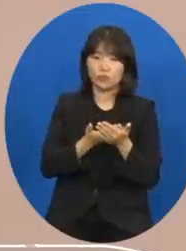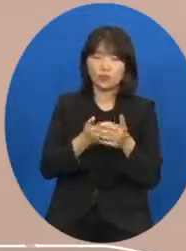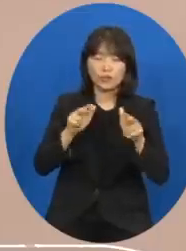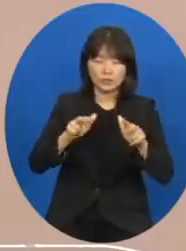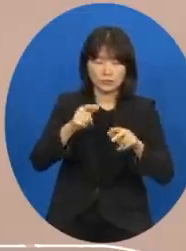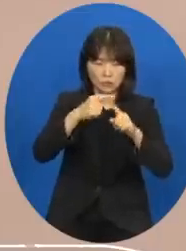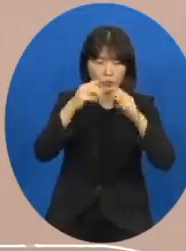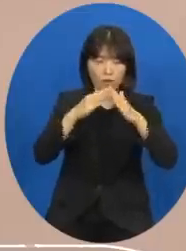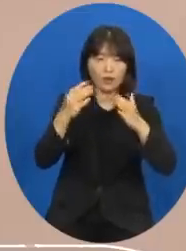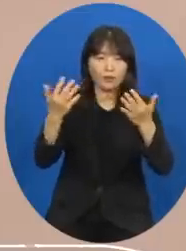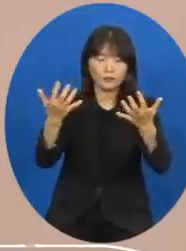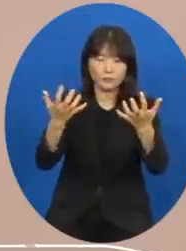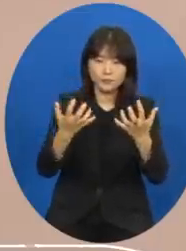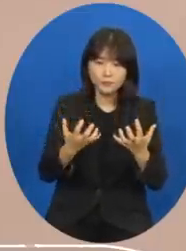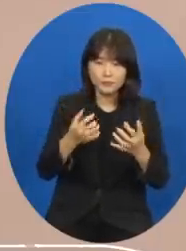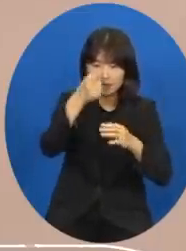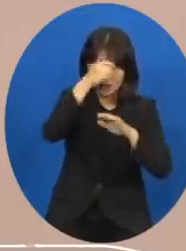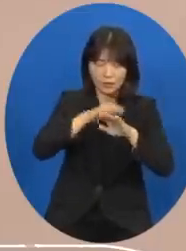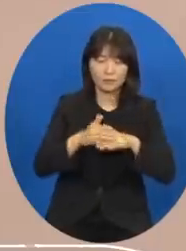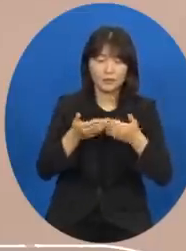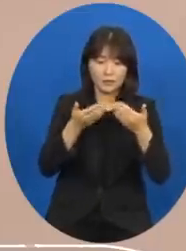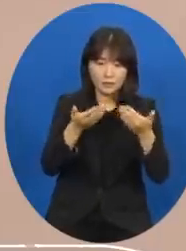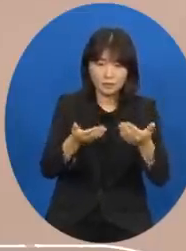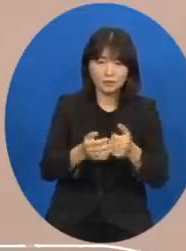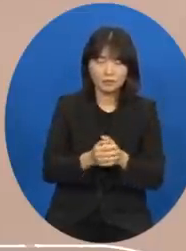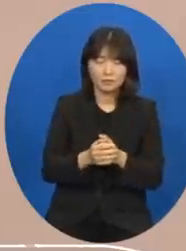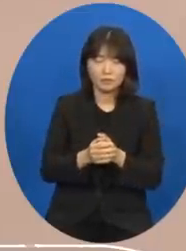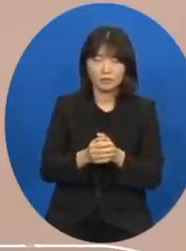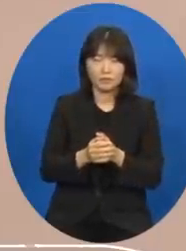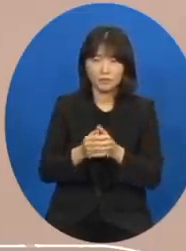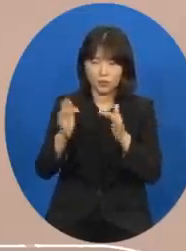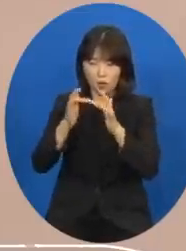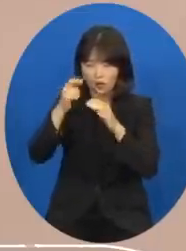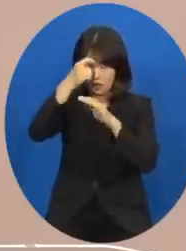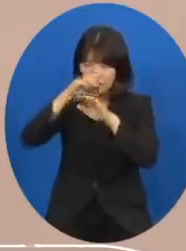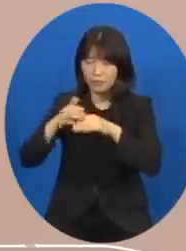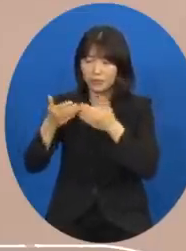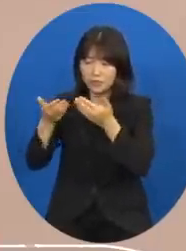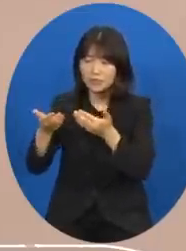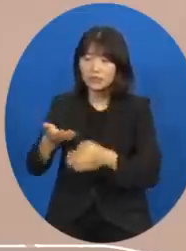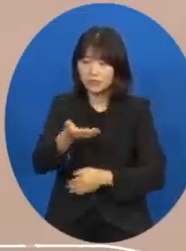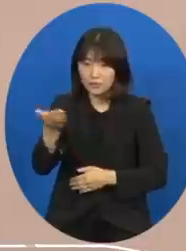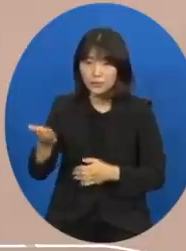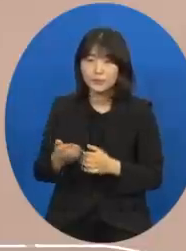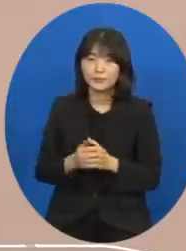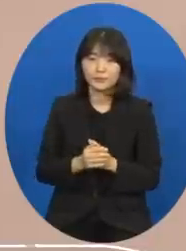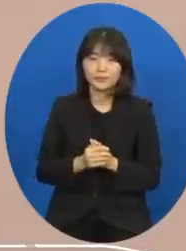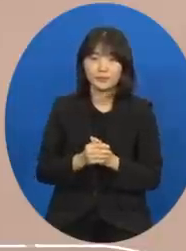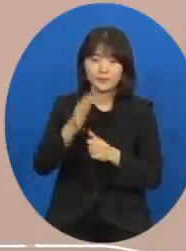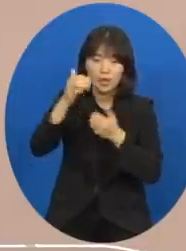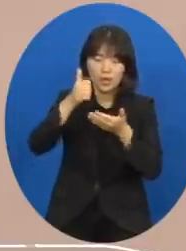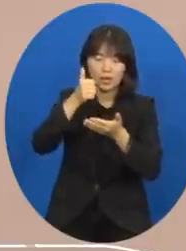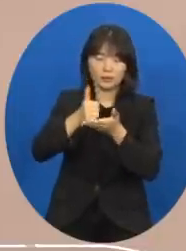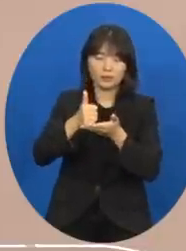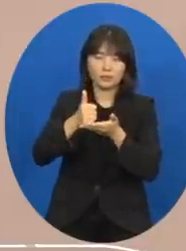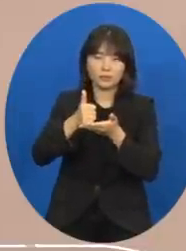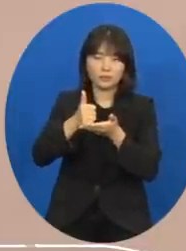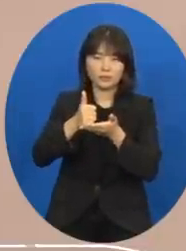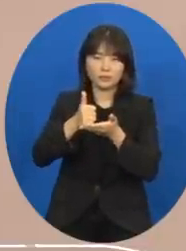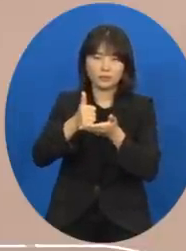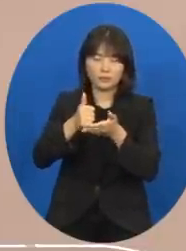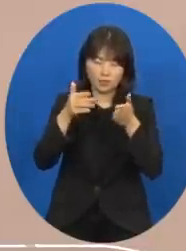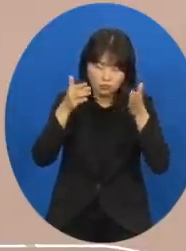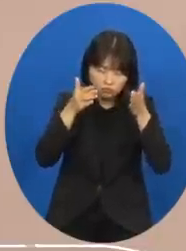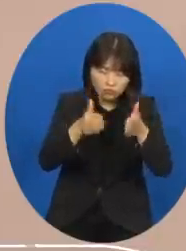나와서 예배하시는 여러분, 또 영상으로 지금 이 예배를 드리시는 여러분, 하나님께서 보시는 것은